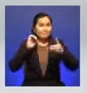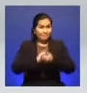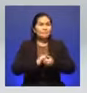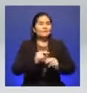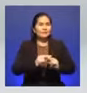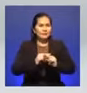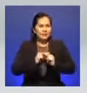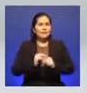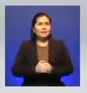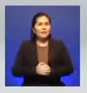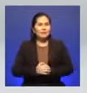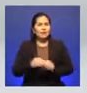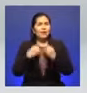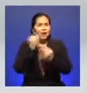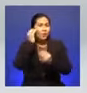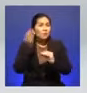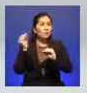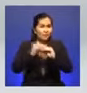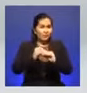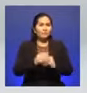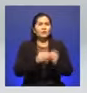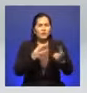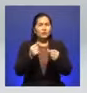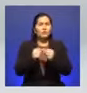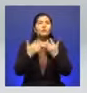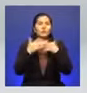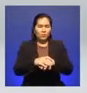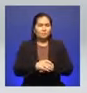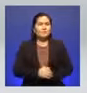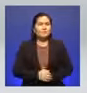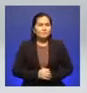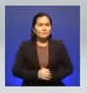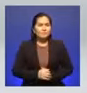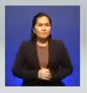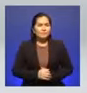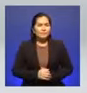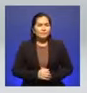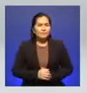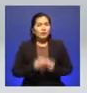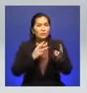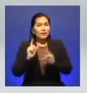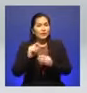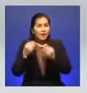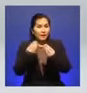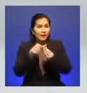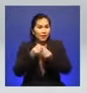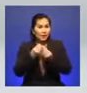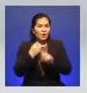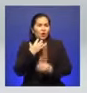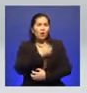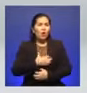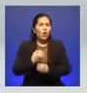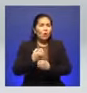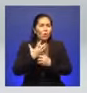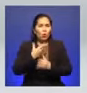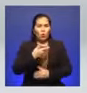แล้วก็ให้ความรู้อะไรอย่างเงี้ยค่ะที่จะอยู่เพราะฉะนั้นถามว่าการให้ฮอร์โมนข้ามเพศเนี่ยไม่ใช่ข้อห้าม